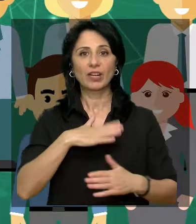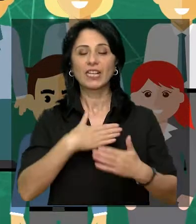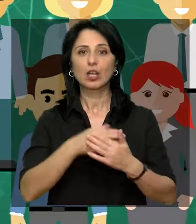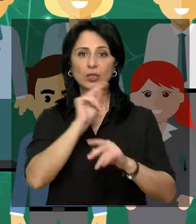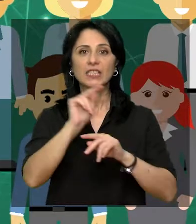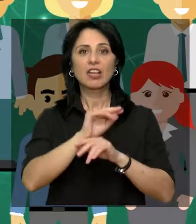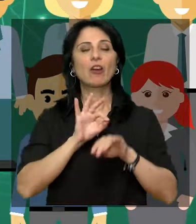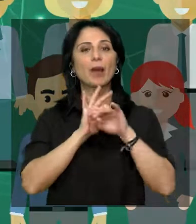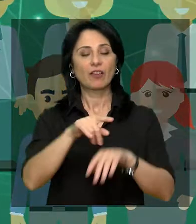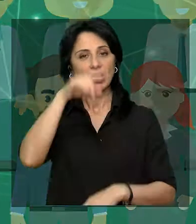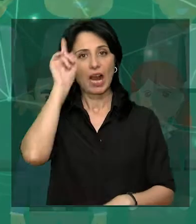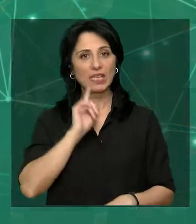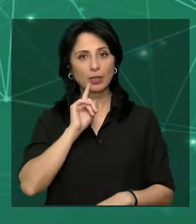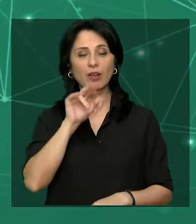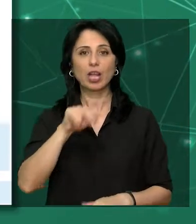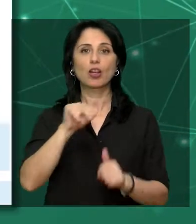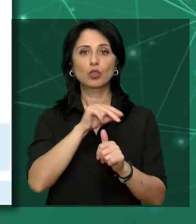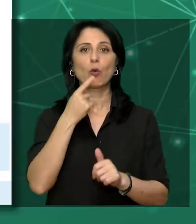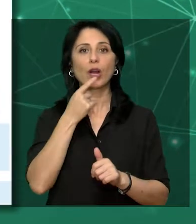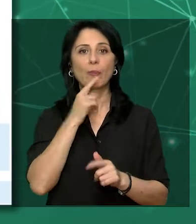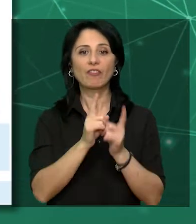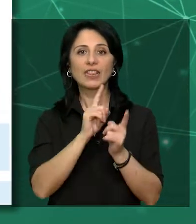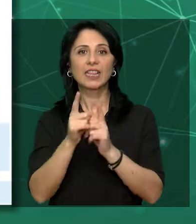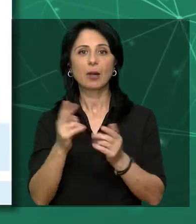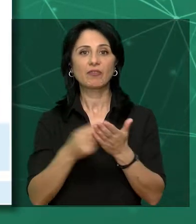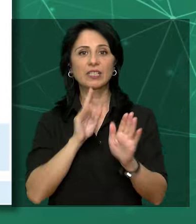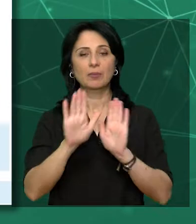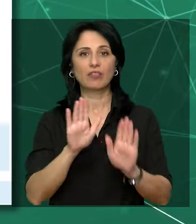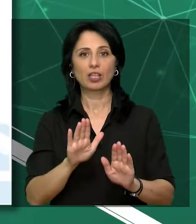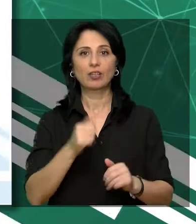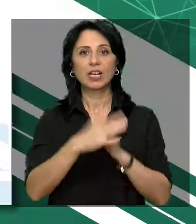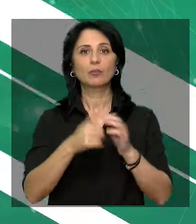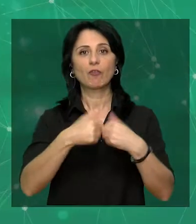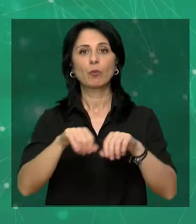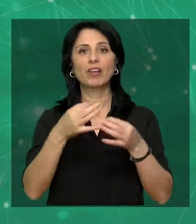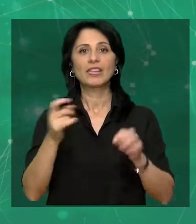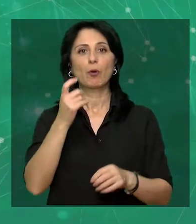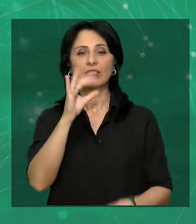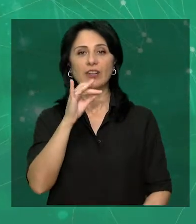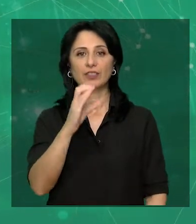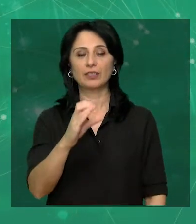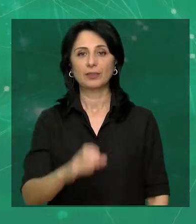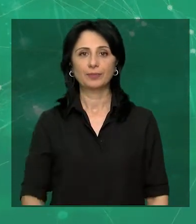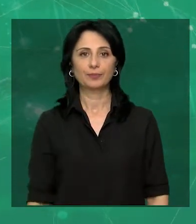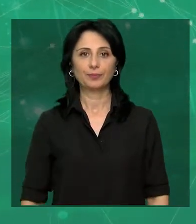ինտենսիվ դասընթացներ են անցնում հայերեն եւ ադրբեջաներեն լեզուներով թարգմանված ձեռնարկներով։ ՀՀ ժողովրդավարության ծառայություն։